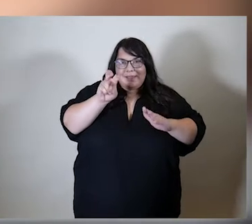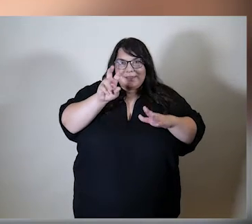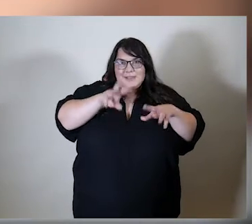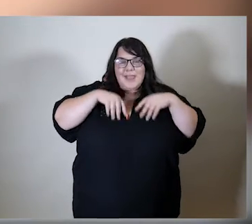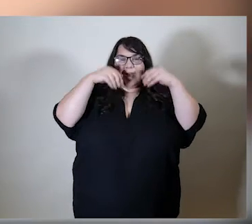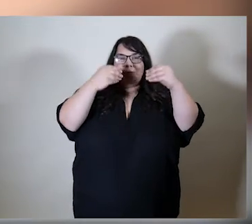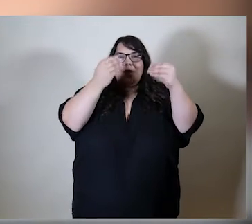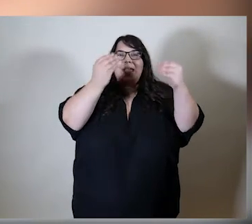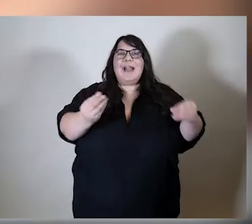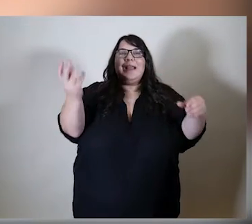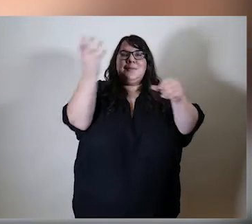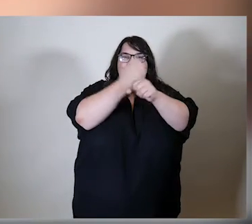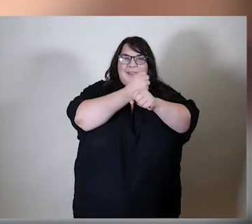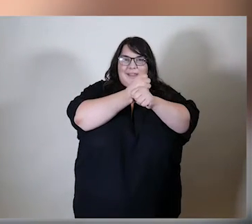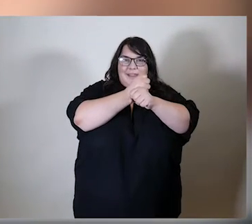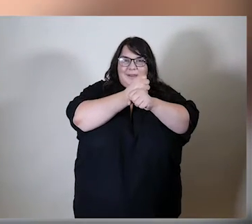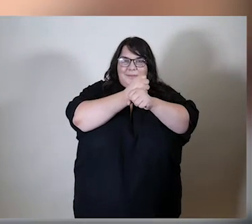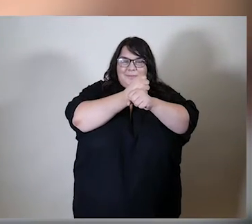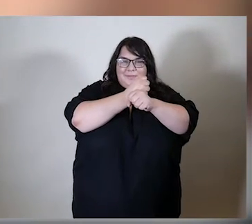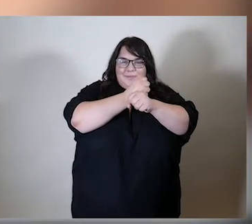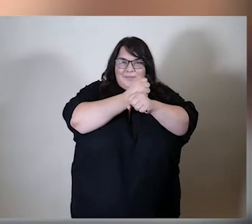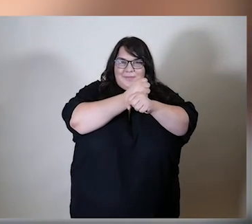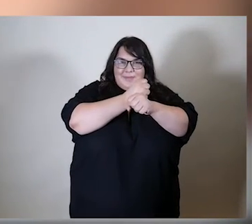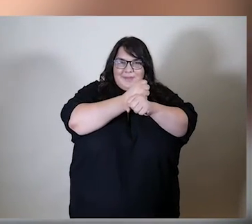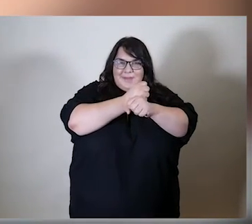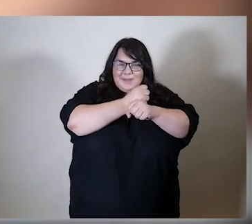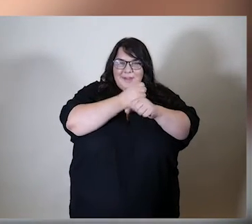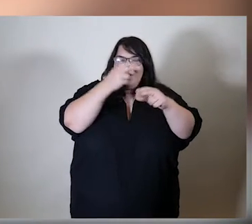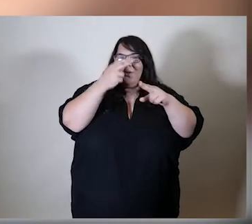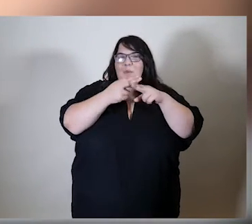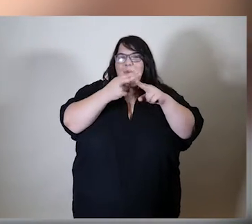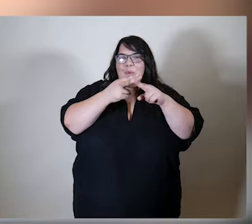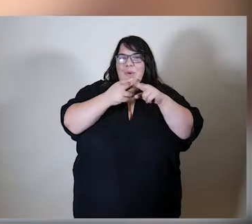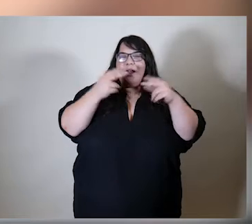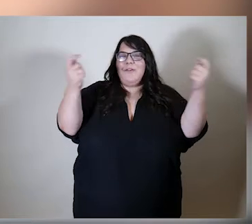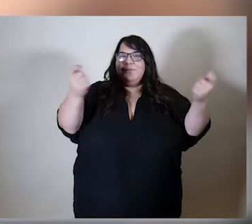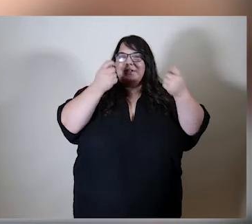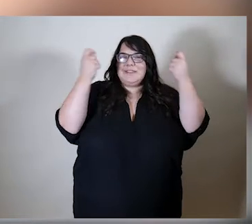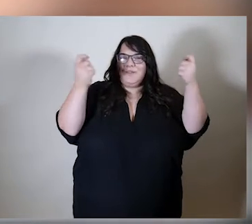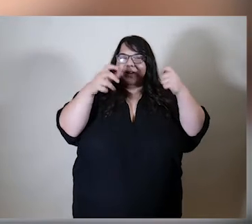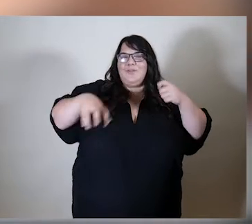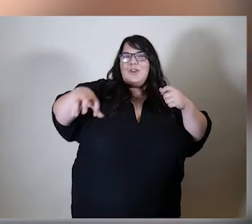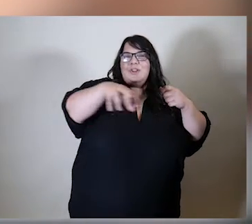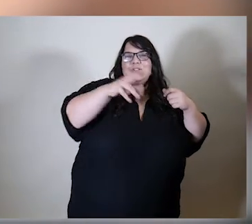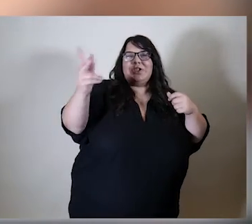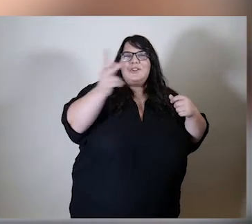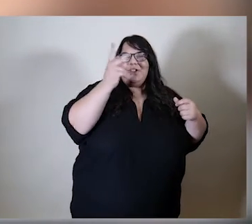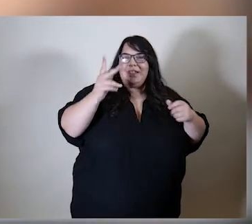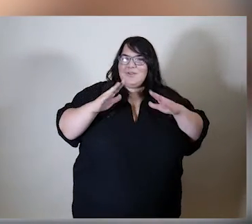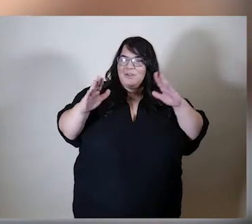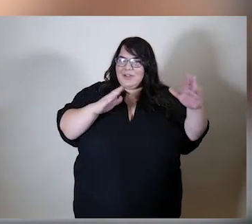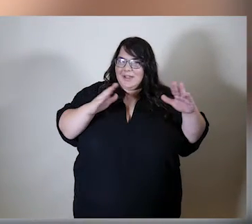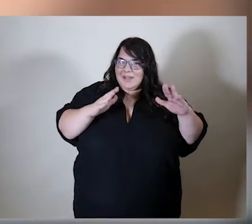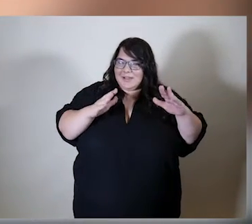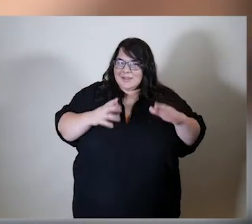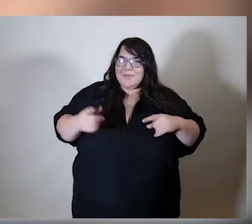επιτυχία σε αυτό το σημαντικό φεστιβάλ φορέων κοινωνικής φροντίδας, καθώς και